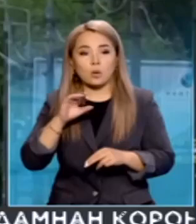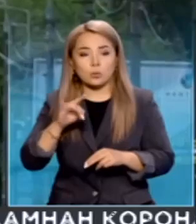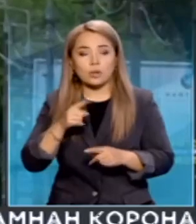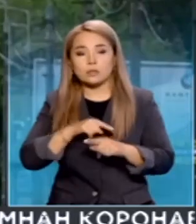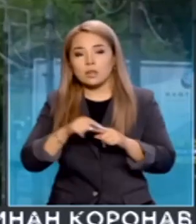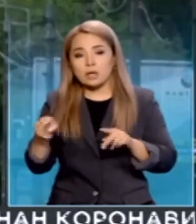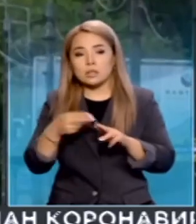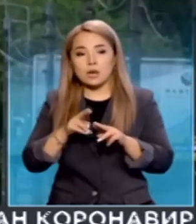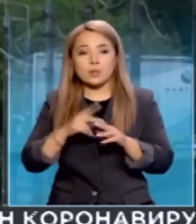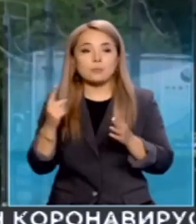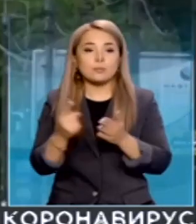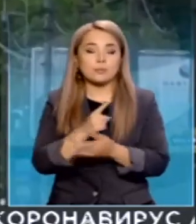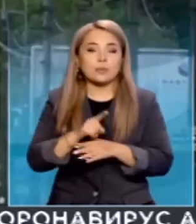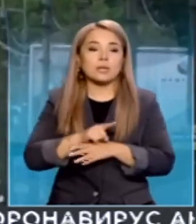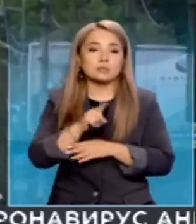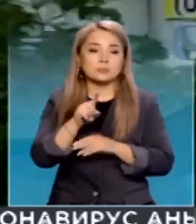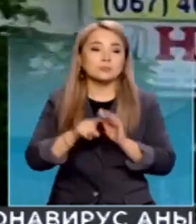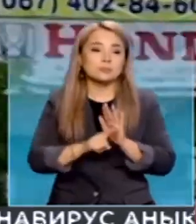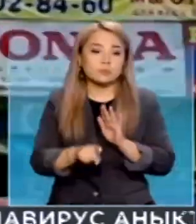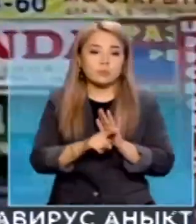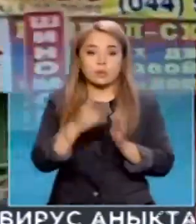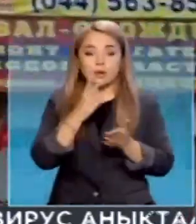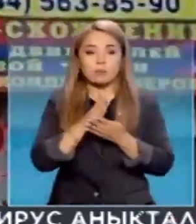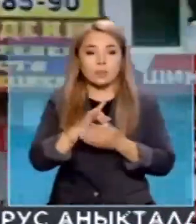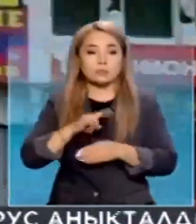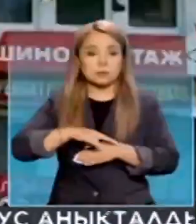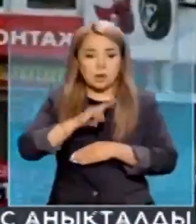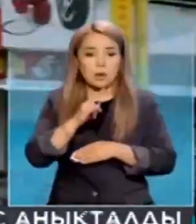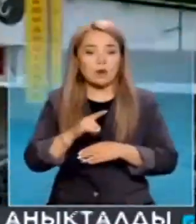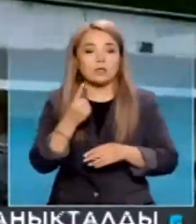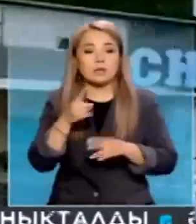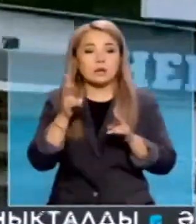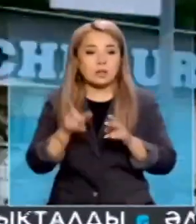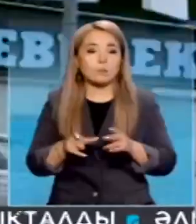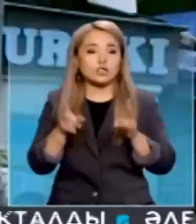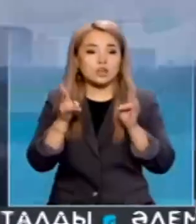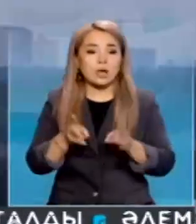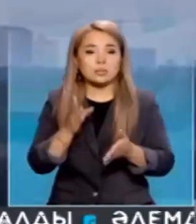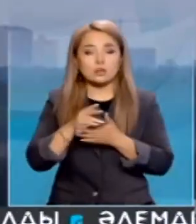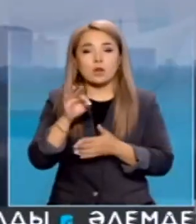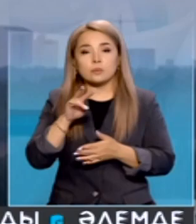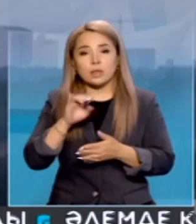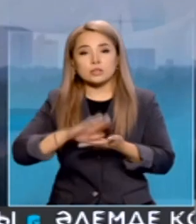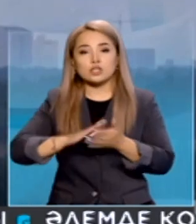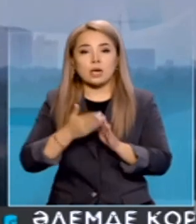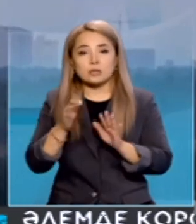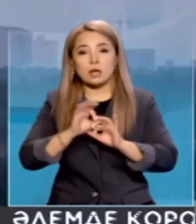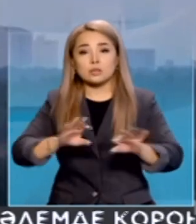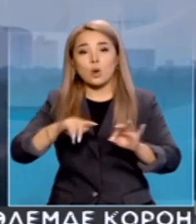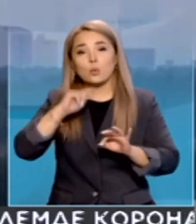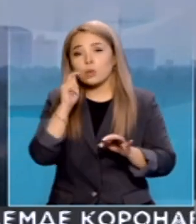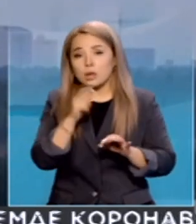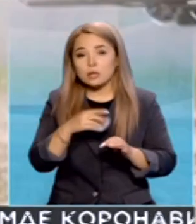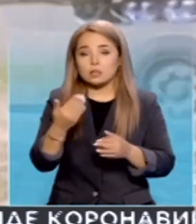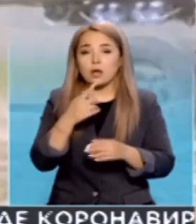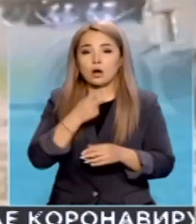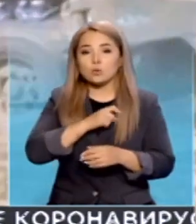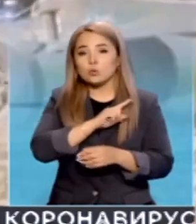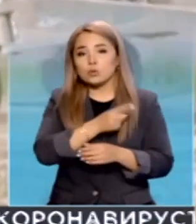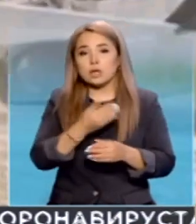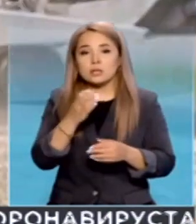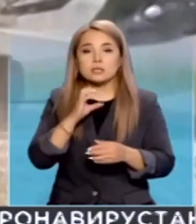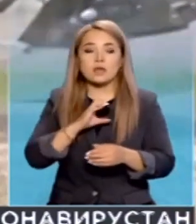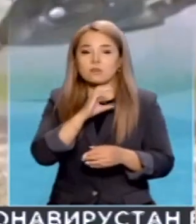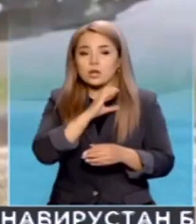бері Киевке алғаш рет зымыранмен соққы берді. Ол шабуылдан бір адам жараланған. Ал Донбасстағы жағдайға тоқталсақ, Украина қарулы күштері